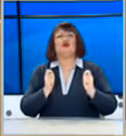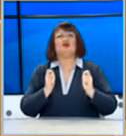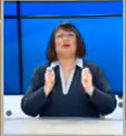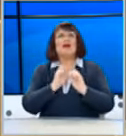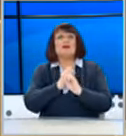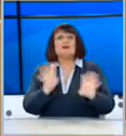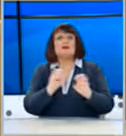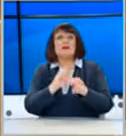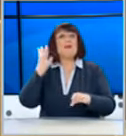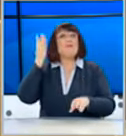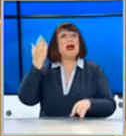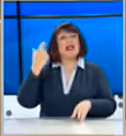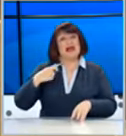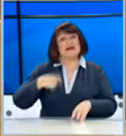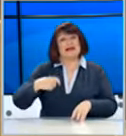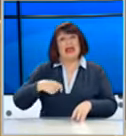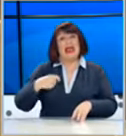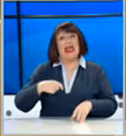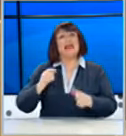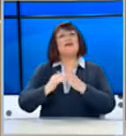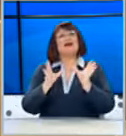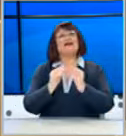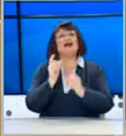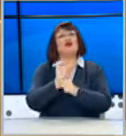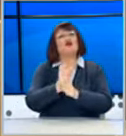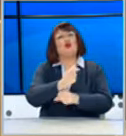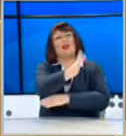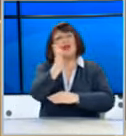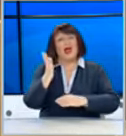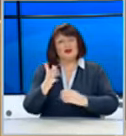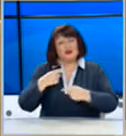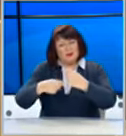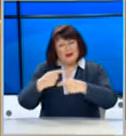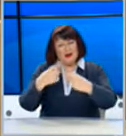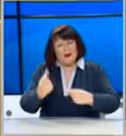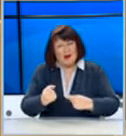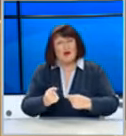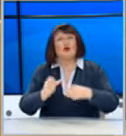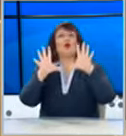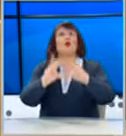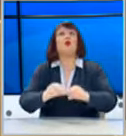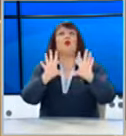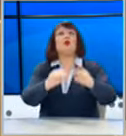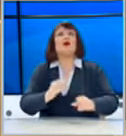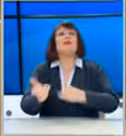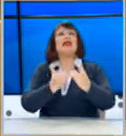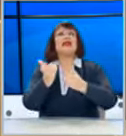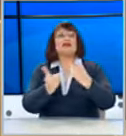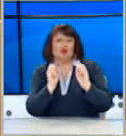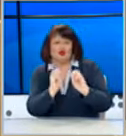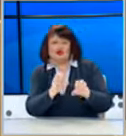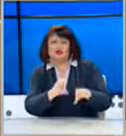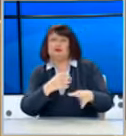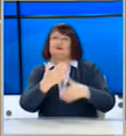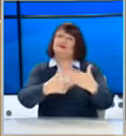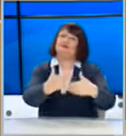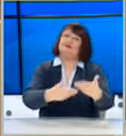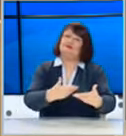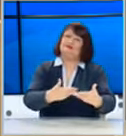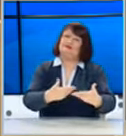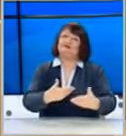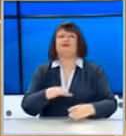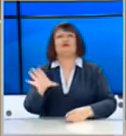γνώσης των παλαιών στελεχών της δασικής υπηρεσίας με εμπειρία στην κατάσταση των πυρκαγιών, ενεργοποίηση και